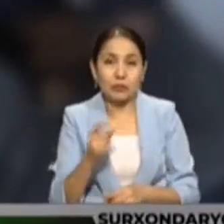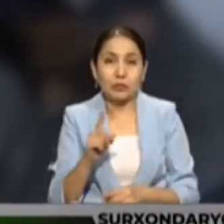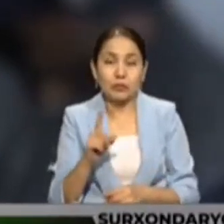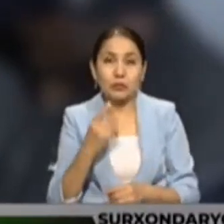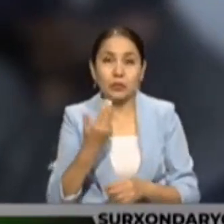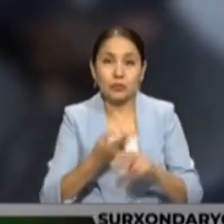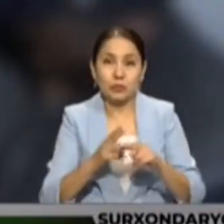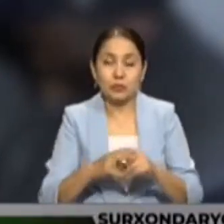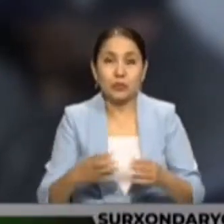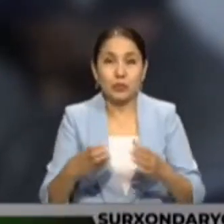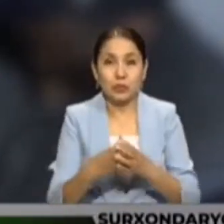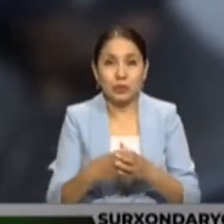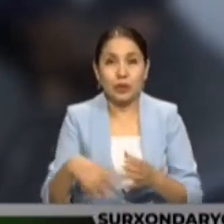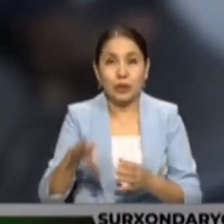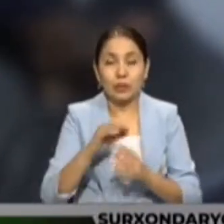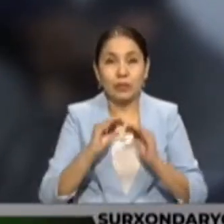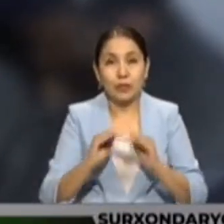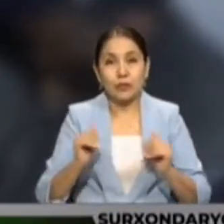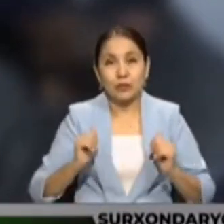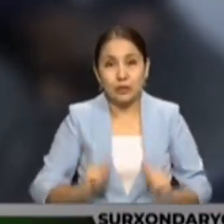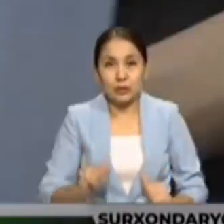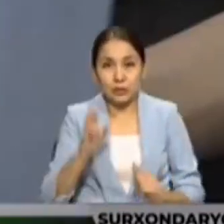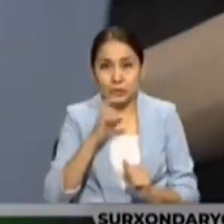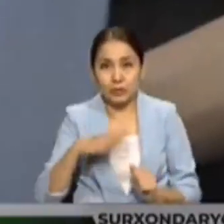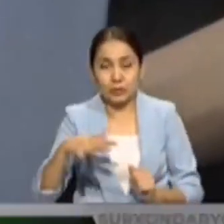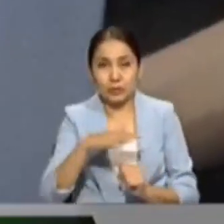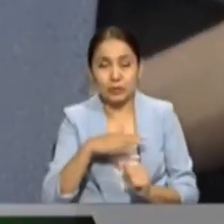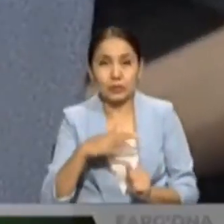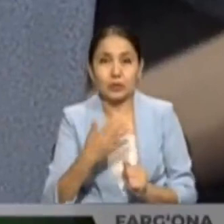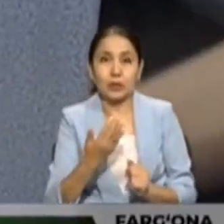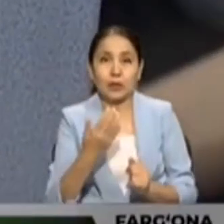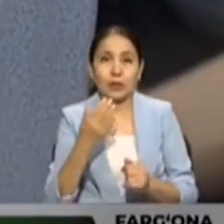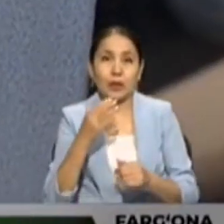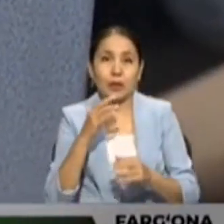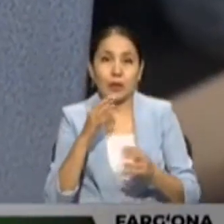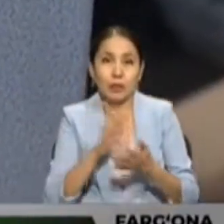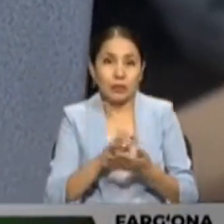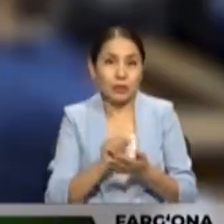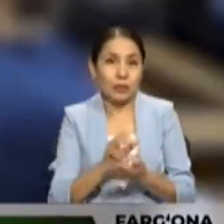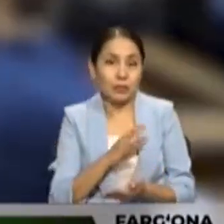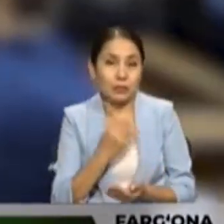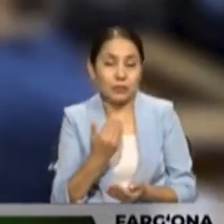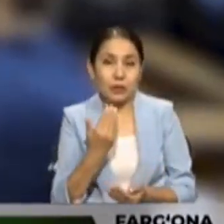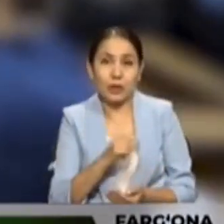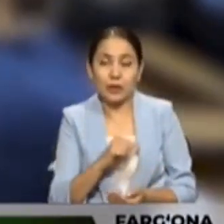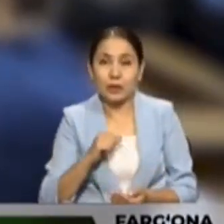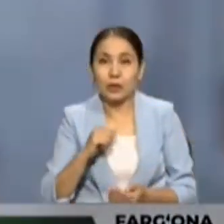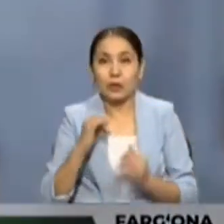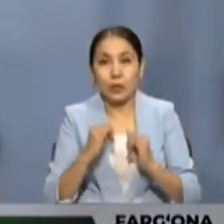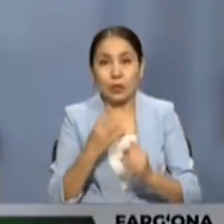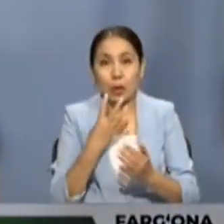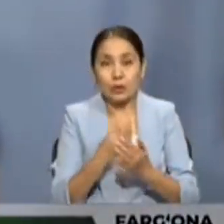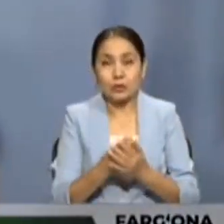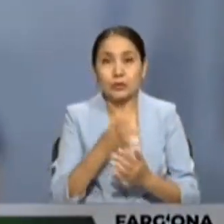bo'lsinki, ushbu guruh a'zolari tinch va osoyishta yurtimizning tomiriga bolta urish yo'lini tutdilar. Eng yomoni,